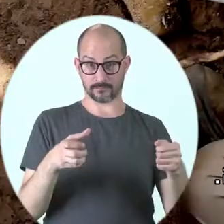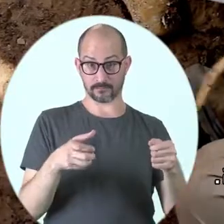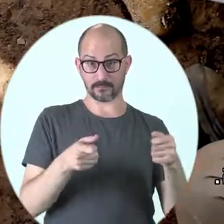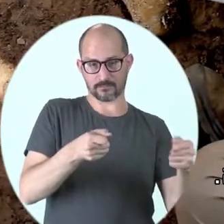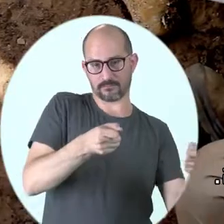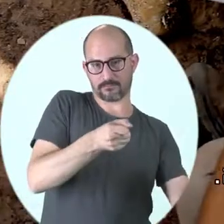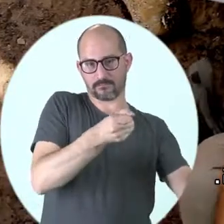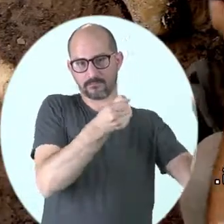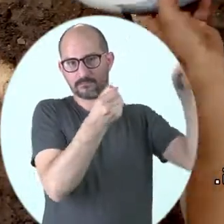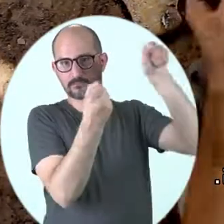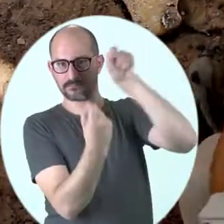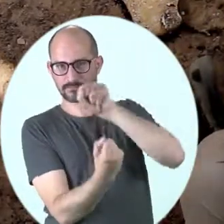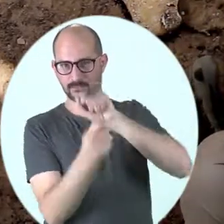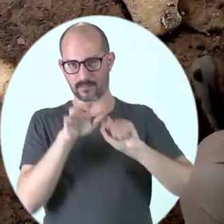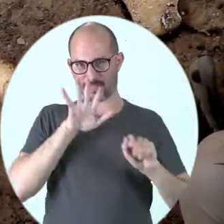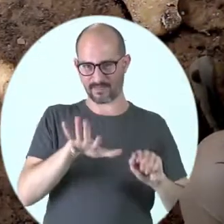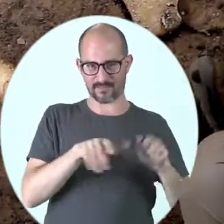נשפוך את עיסת הגבס אל תוך הטביעה.